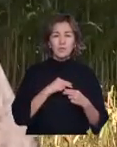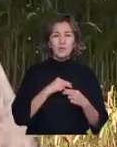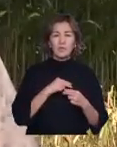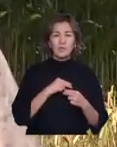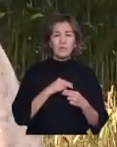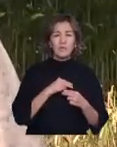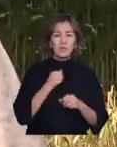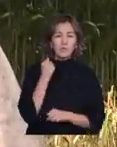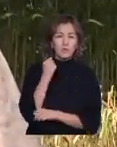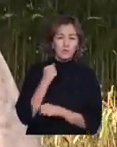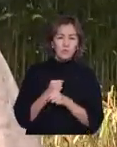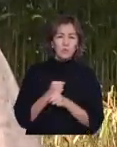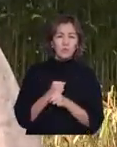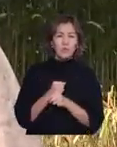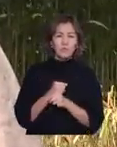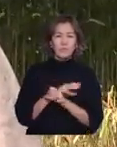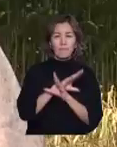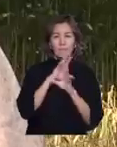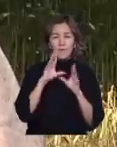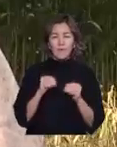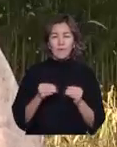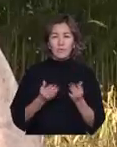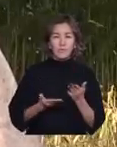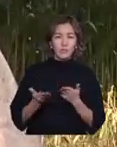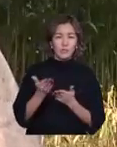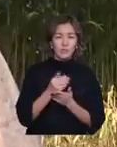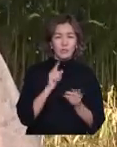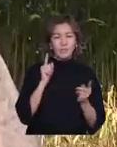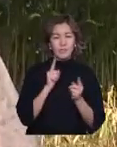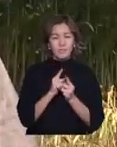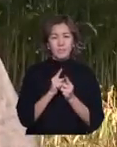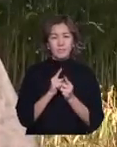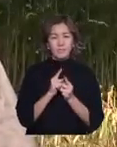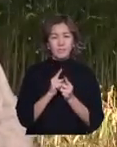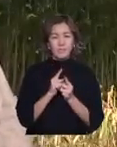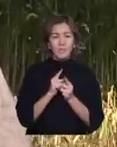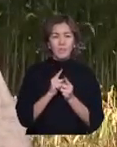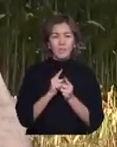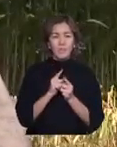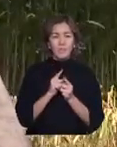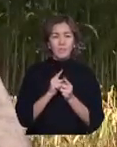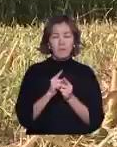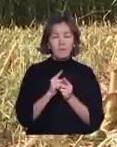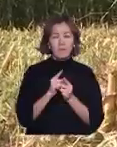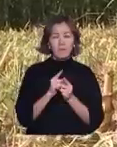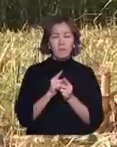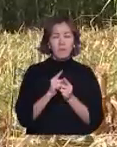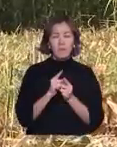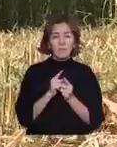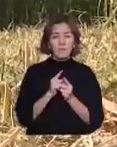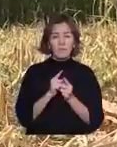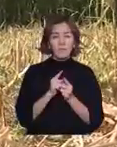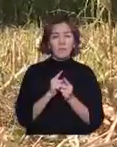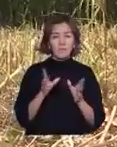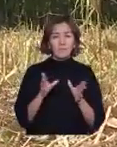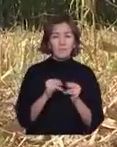механизаторлар бар, жұмысшылар бар, солардың басын жинап, біріктіріп, техникаларды құрастырып жұмысымызды бастадық. Ғалымдармен бірлескен